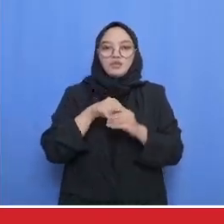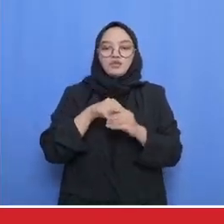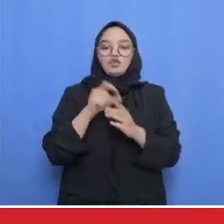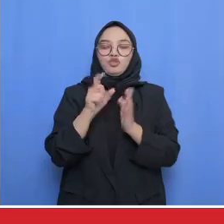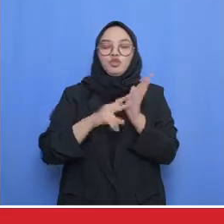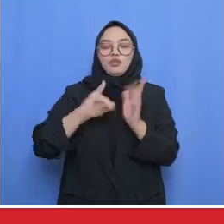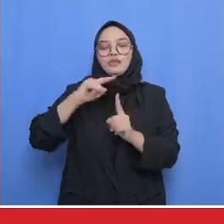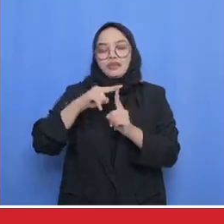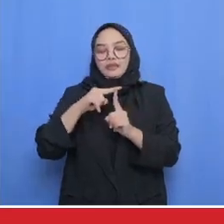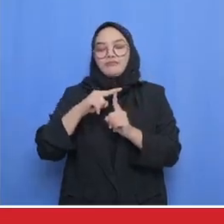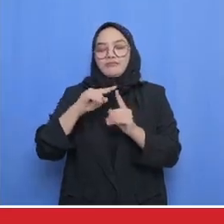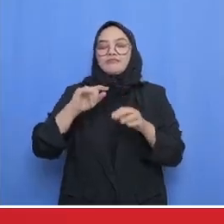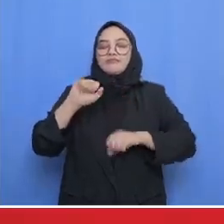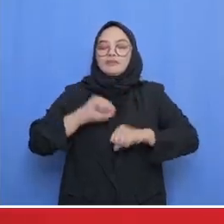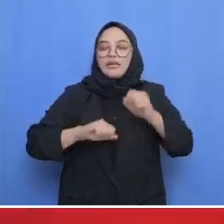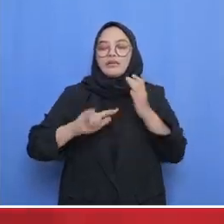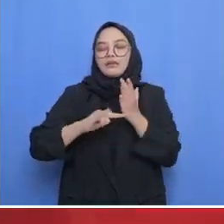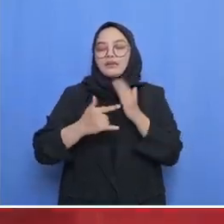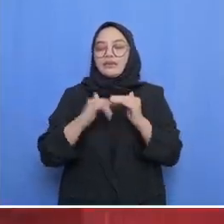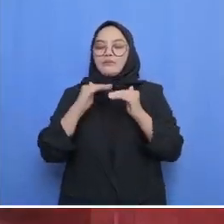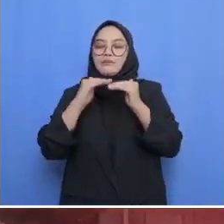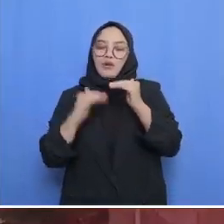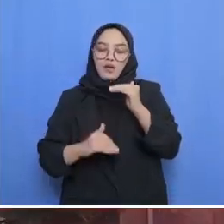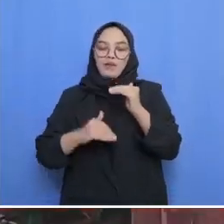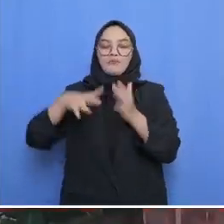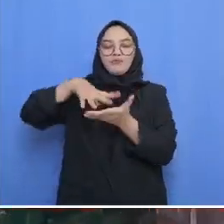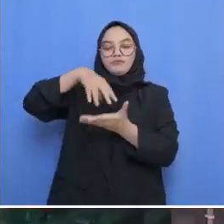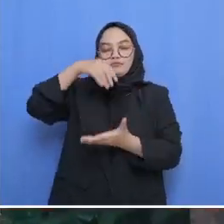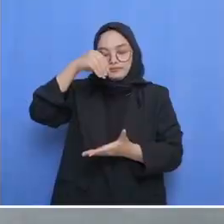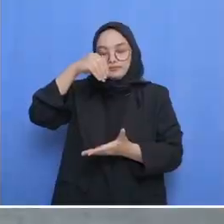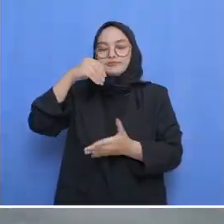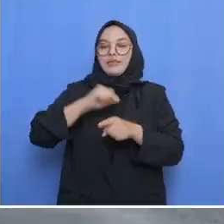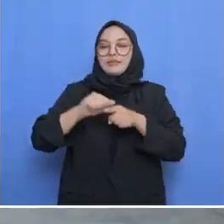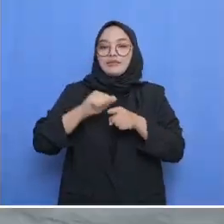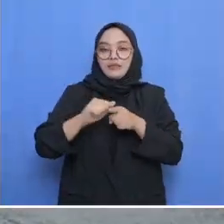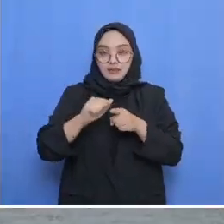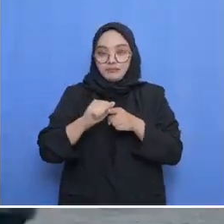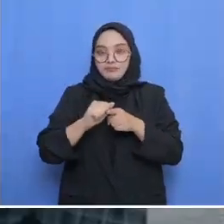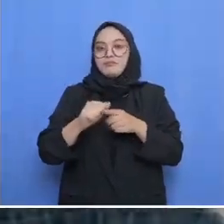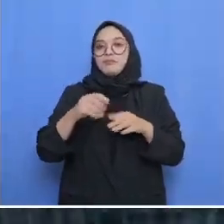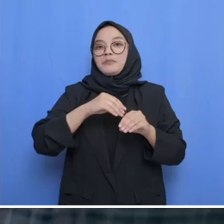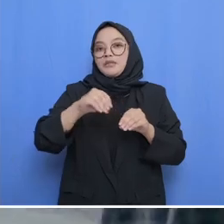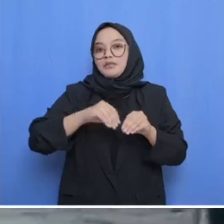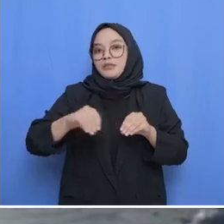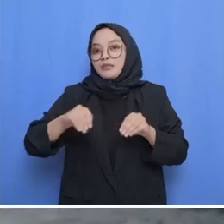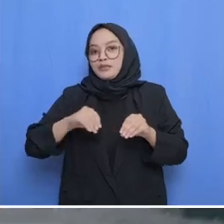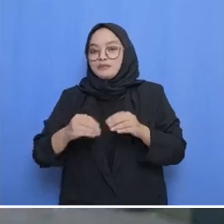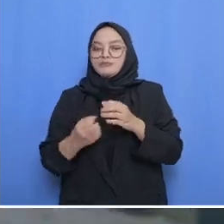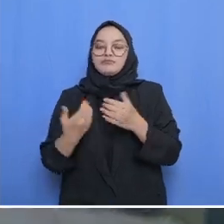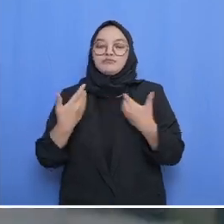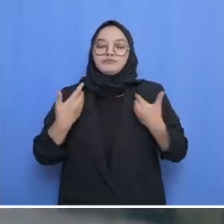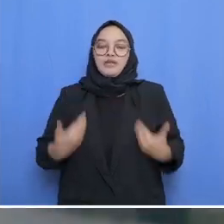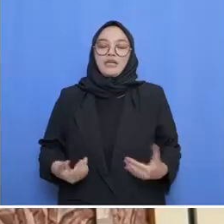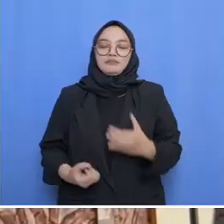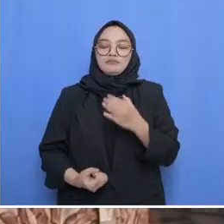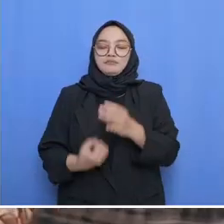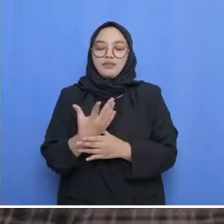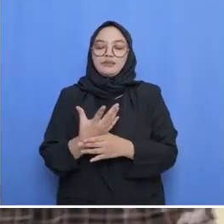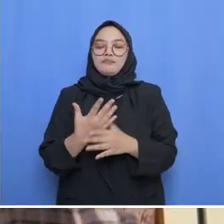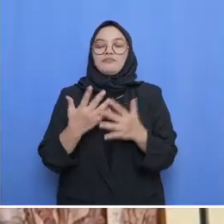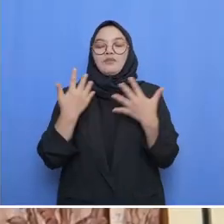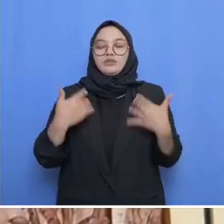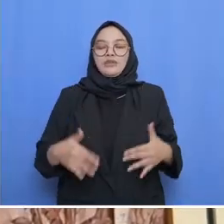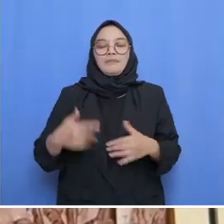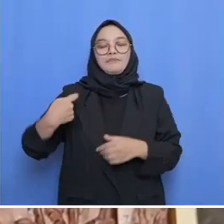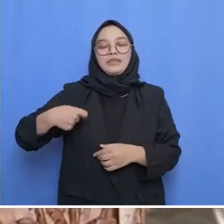Batu merupakan unit pelaksana teknis di bawah Pusat Pelatihan Pertanian, Badan Penyuluhan dan Pengembangan Sumber Daya Manusia